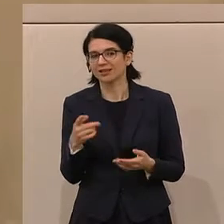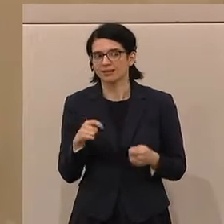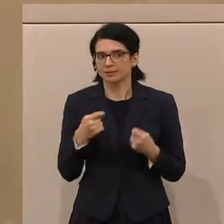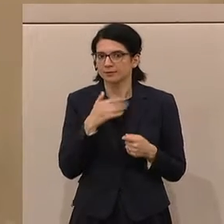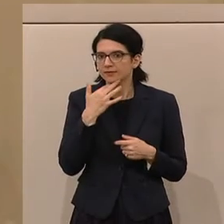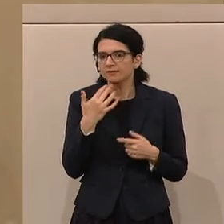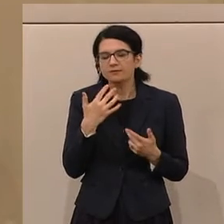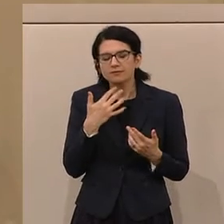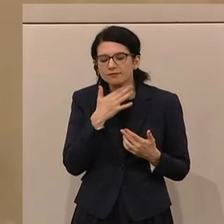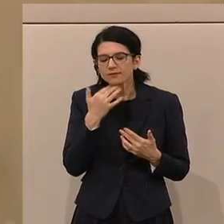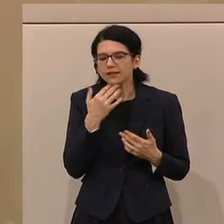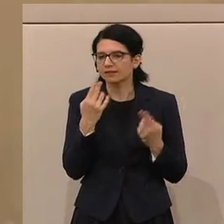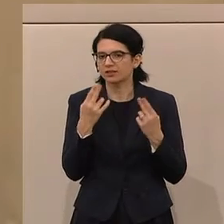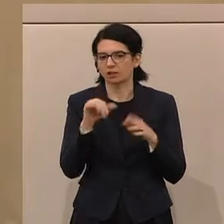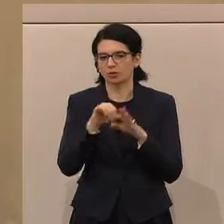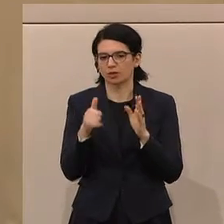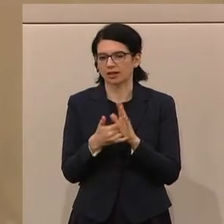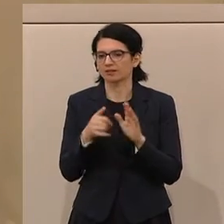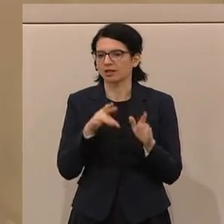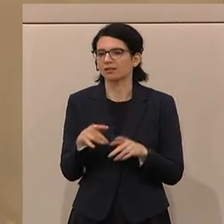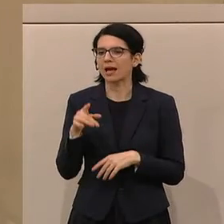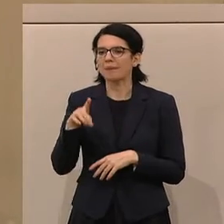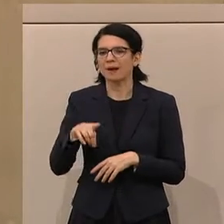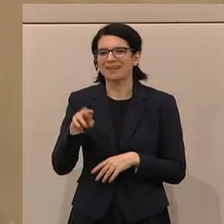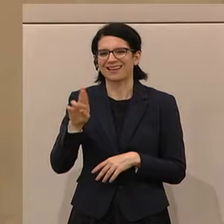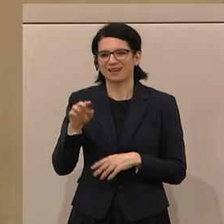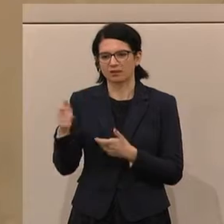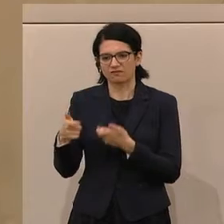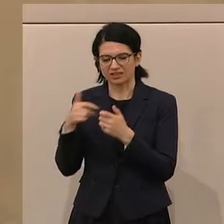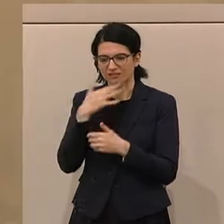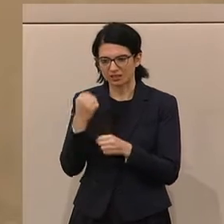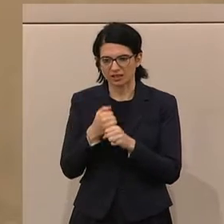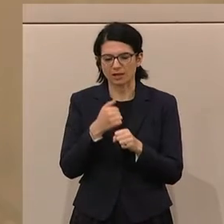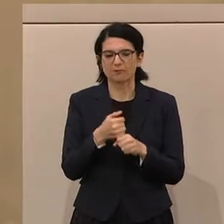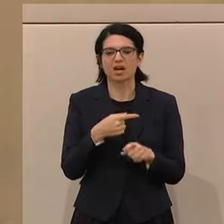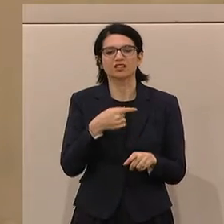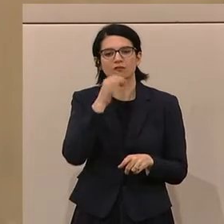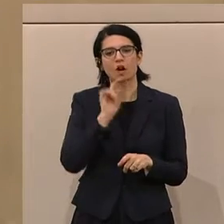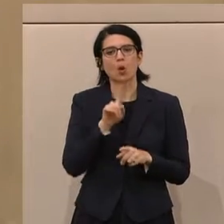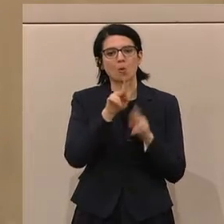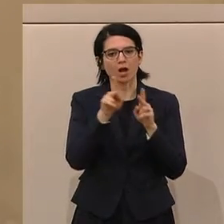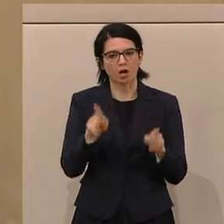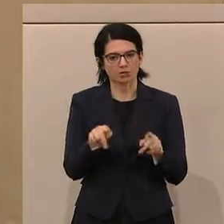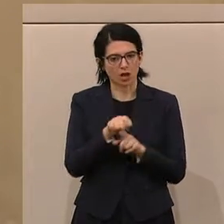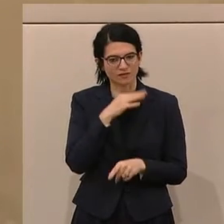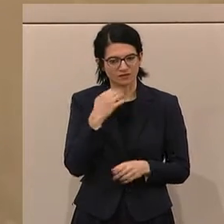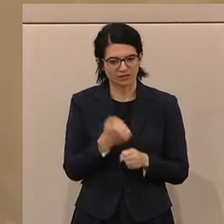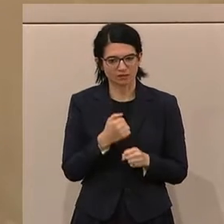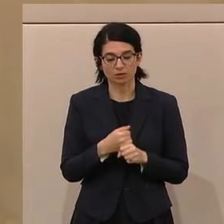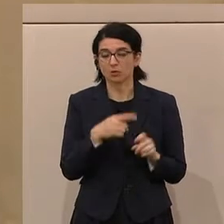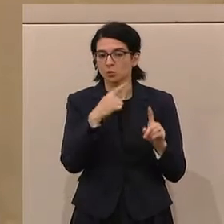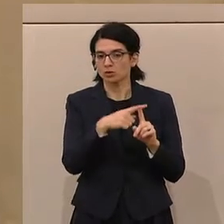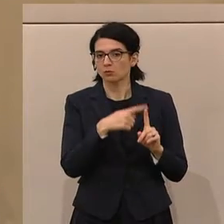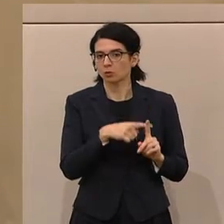die Sabine Oberhauser sehr viel getan, Pamela Rendi-Wagner. Da muss man auch gratulieren, sie führen diesen Weg fort. Ich möchte jetzt nichts verschreien, aber das ist ja zumindest ein